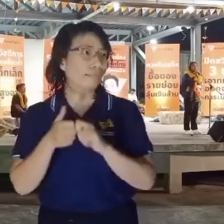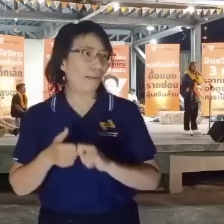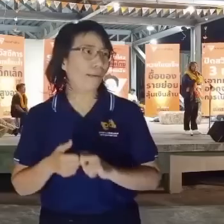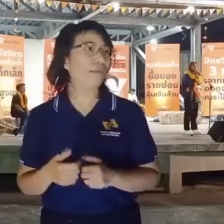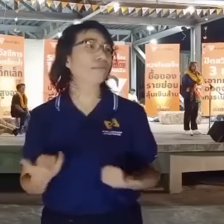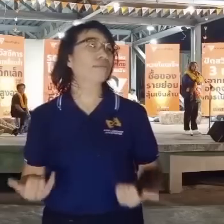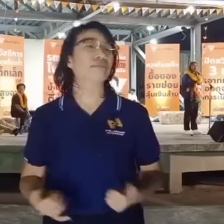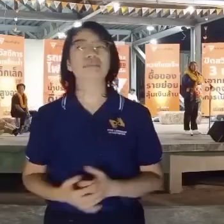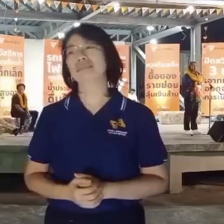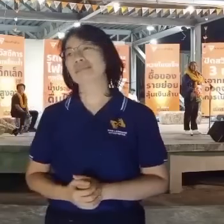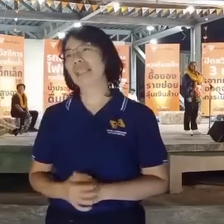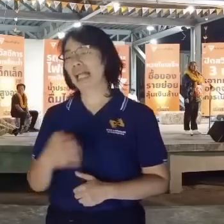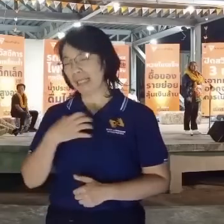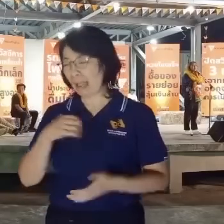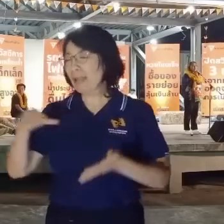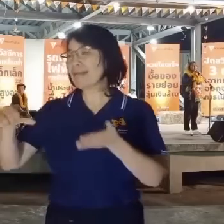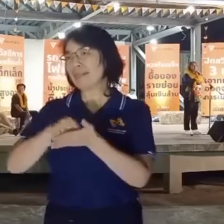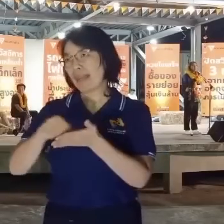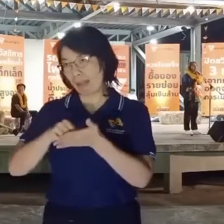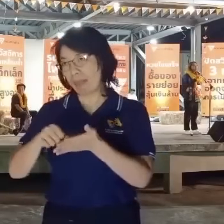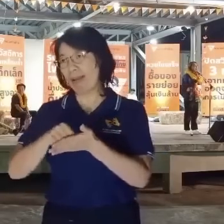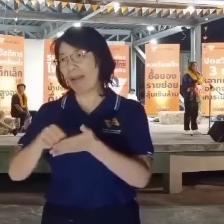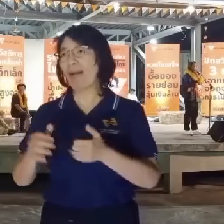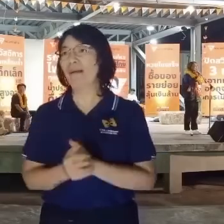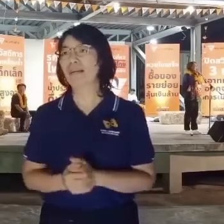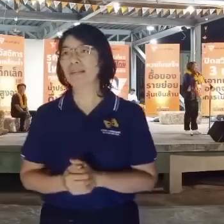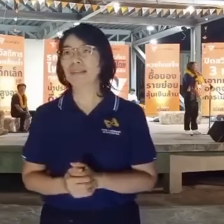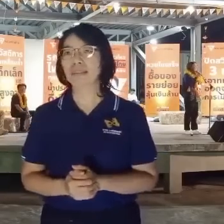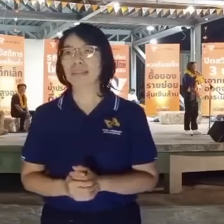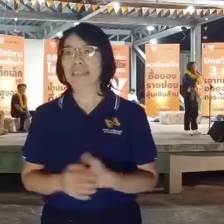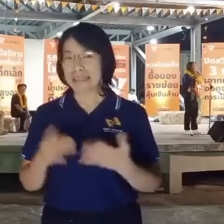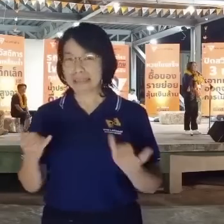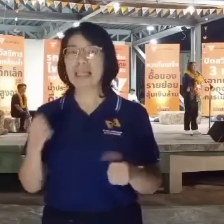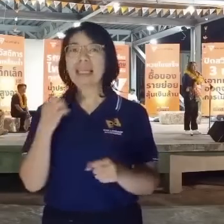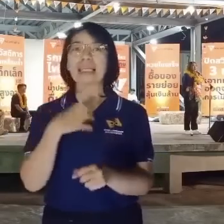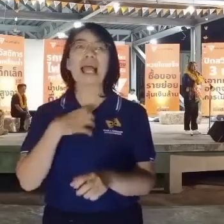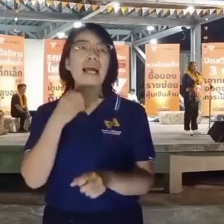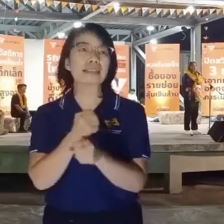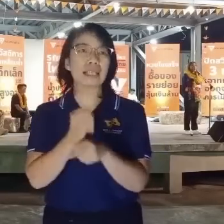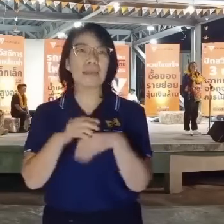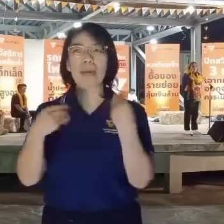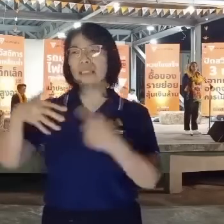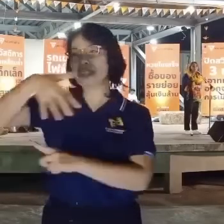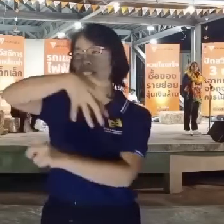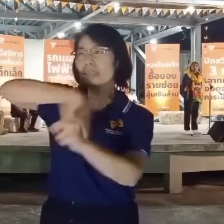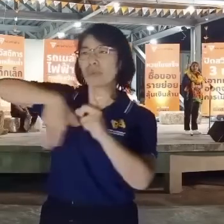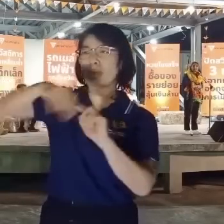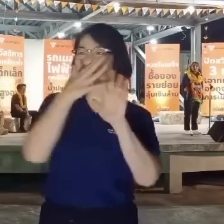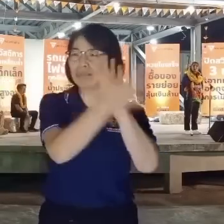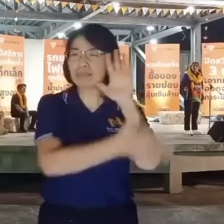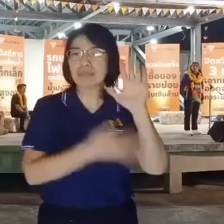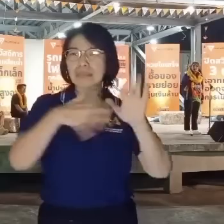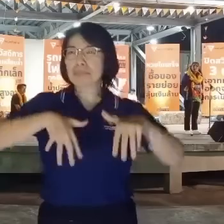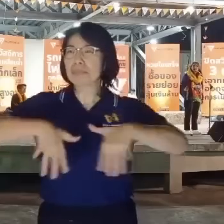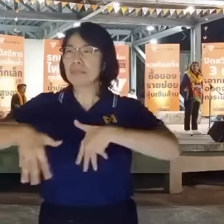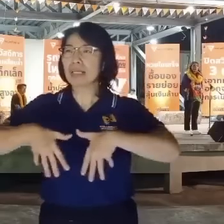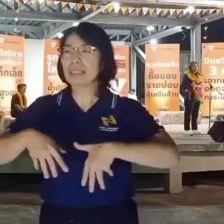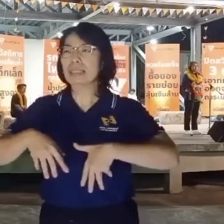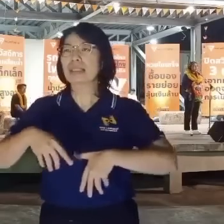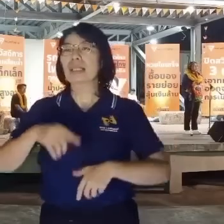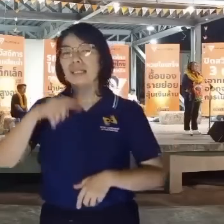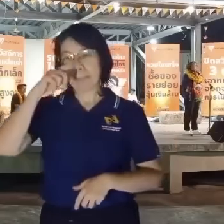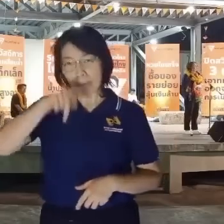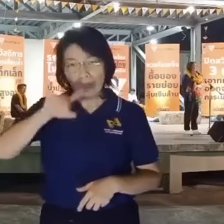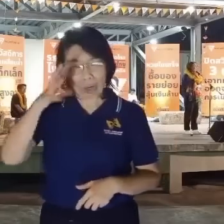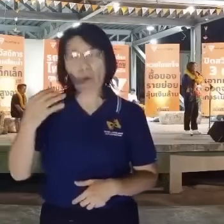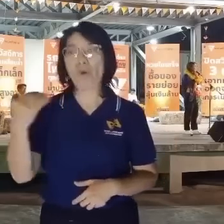นี่คือการแก้ปัญหาที่ต้นตอเท่านั้นที่จะสามารถ ทำให้สิ่งแวดล้อมของประชาชนทั้งชาวพิษ